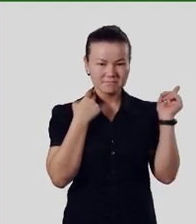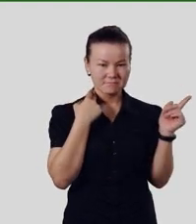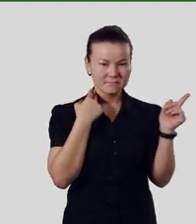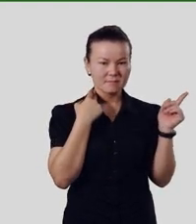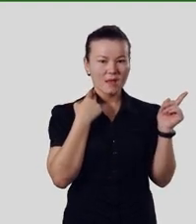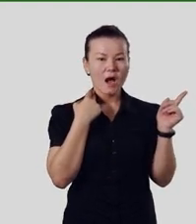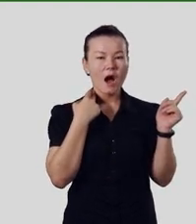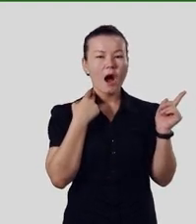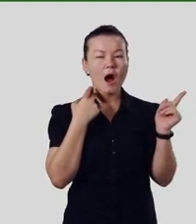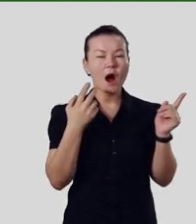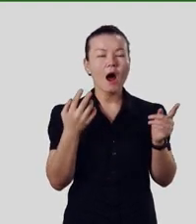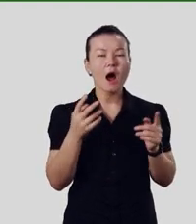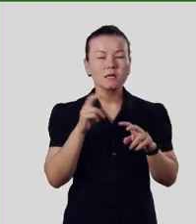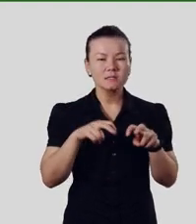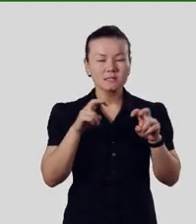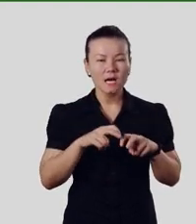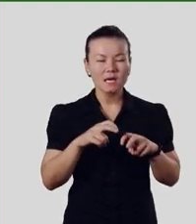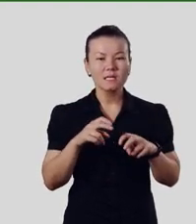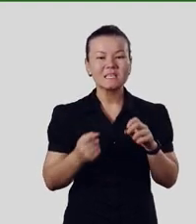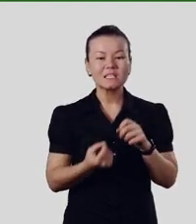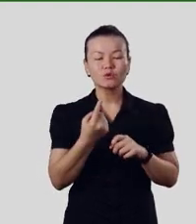Грант отыскали исток Нила.